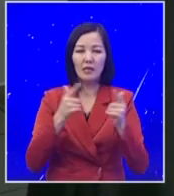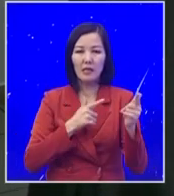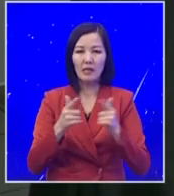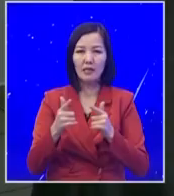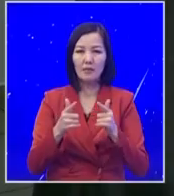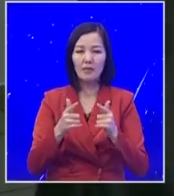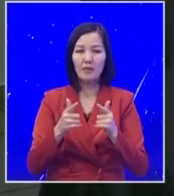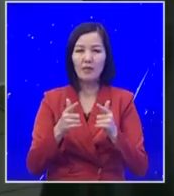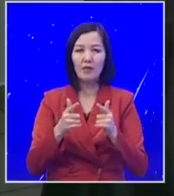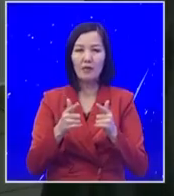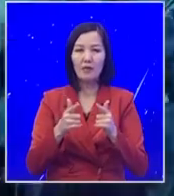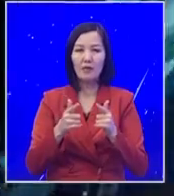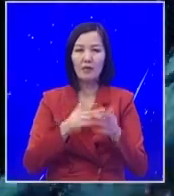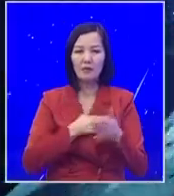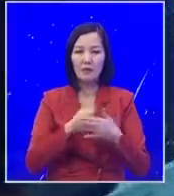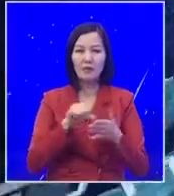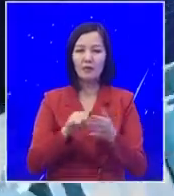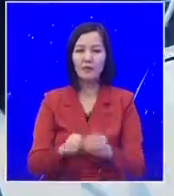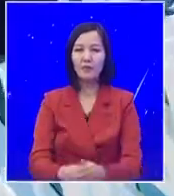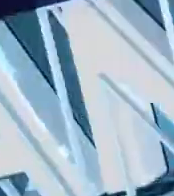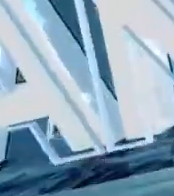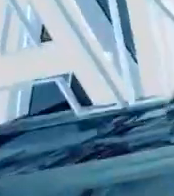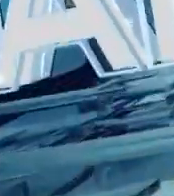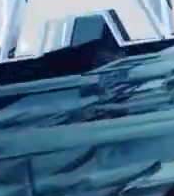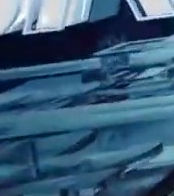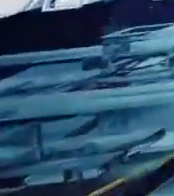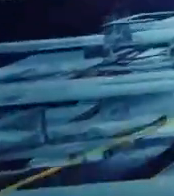деңгейін өткізуге күш салып отыр.